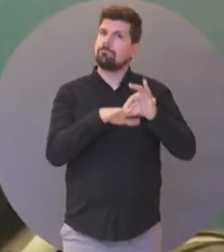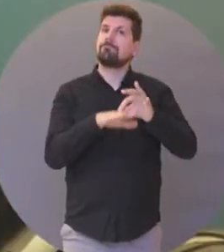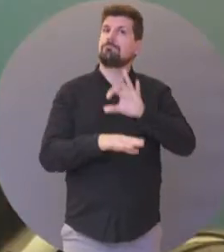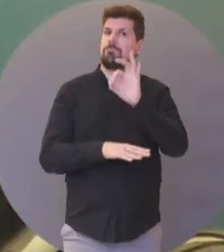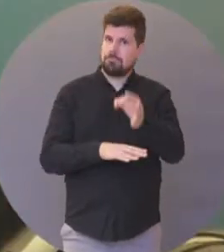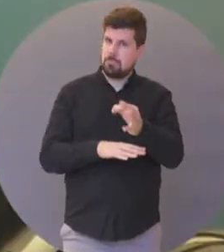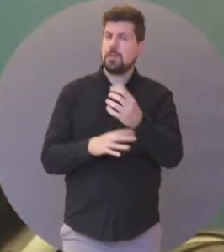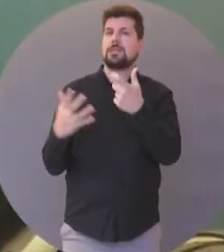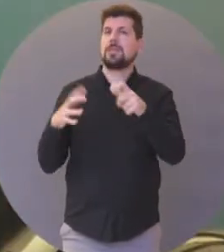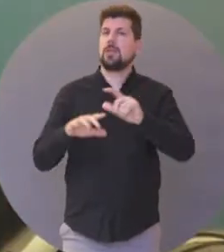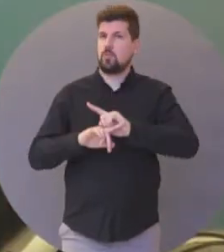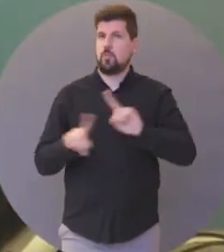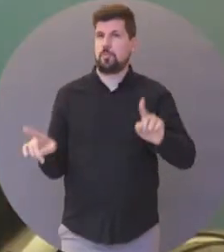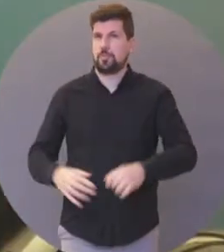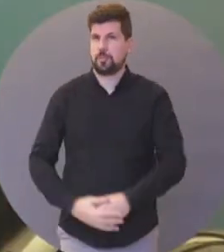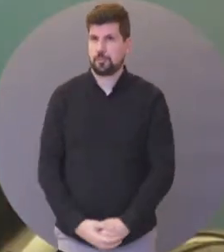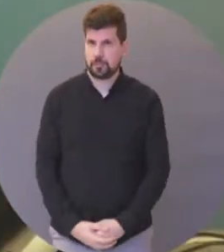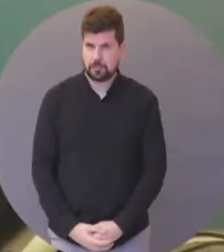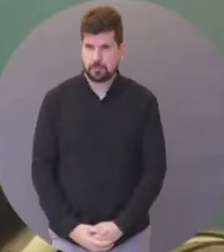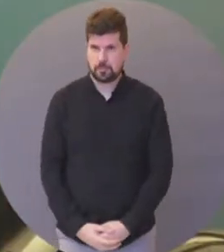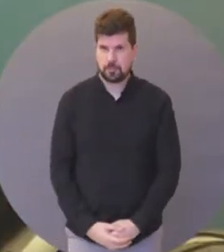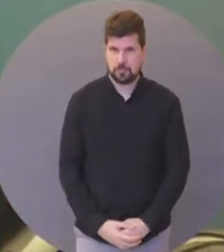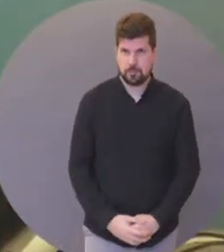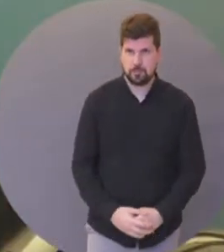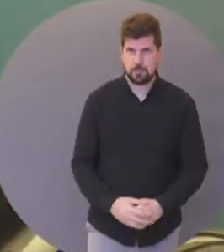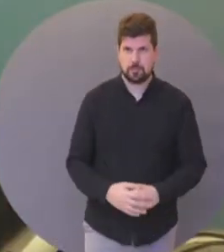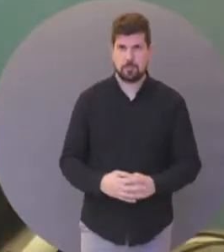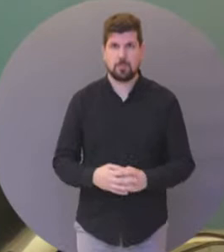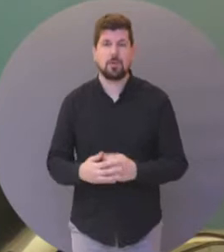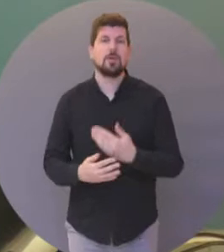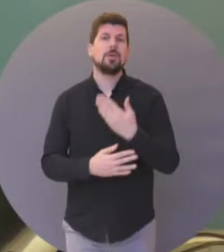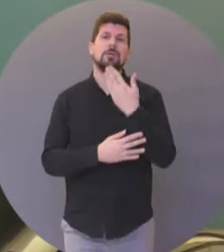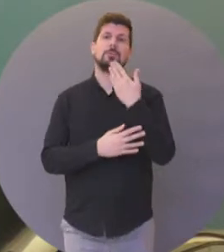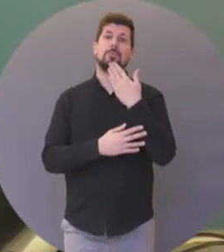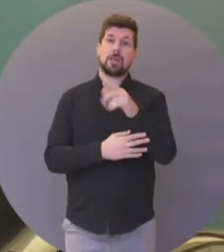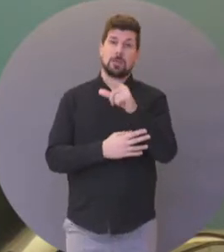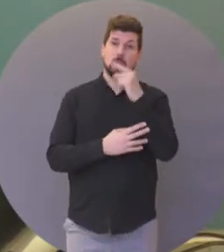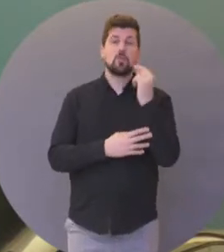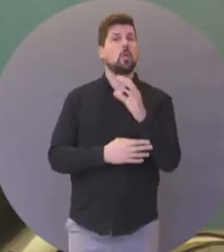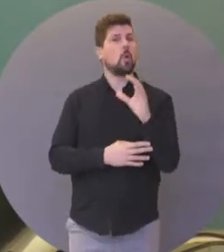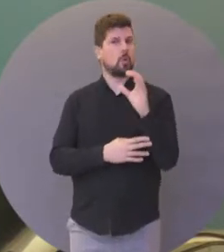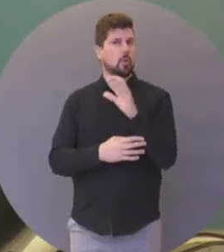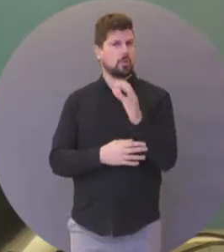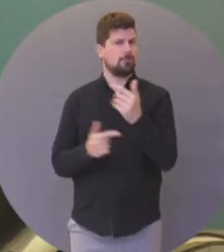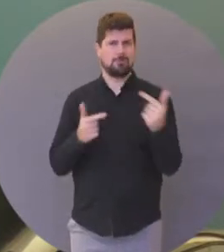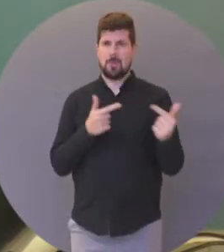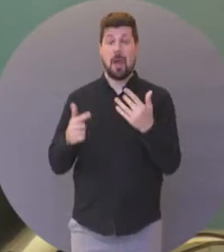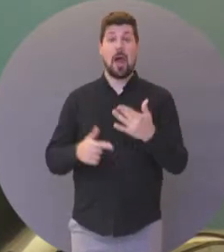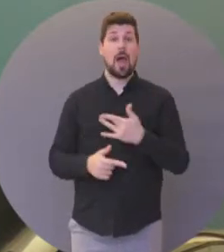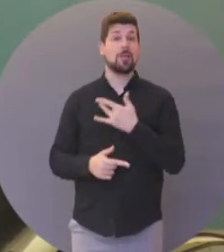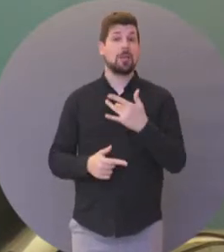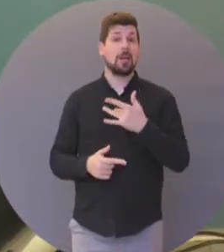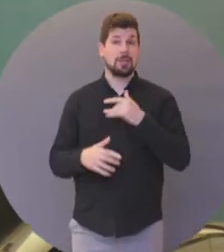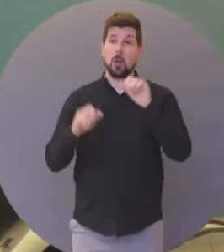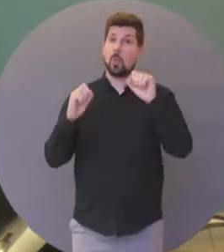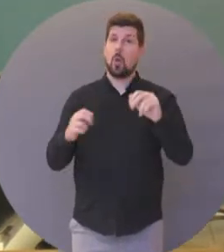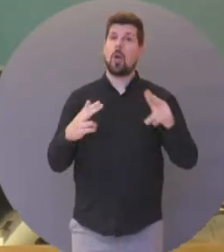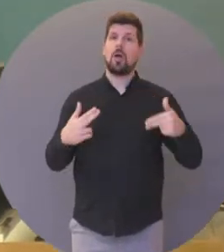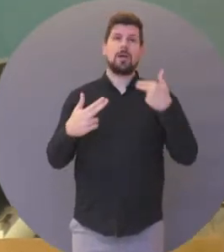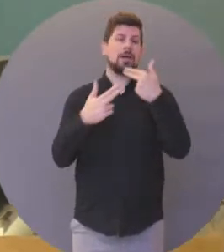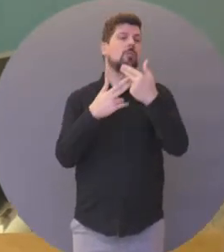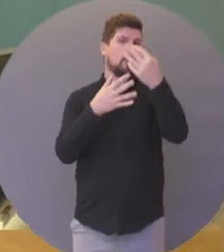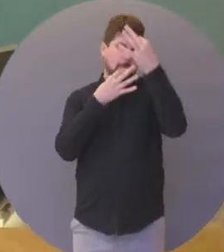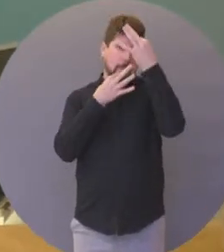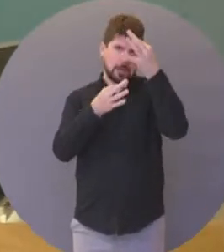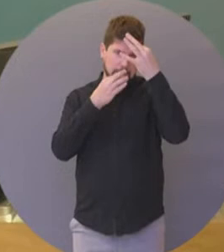merci Monsieur couté pour ce débat intéressant et qui fera l'objet de réponse précise